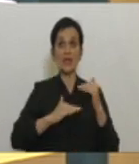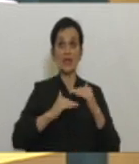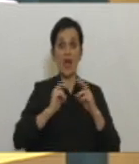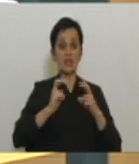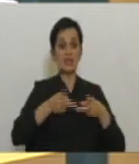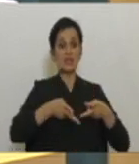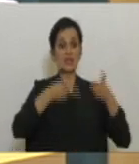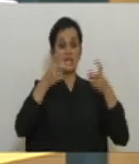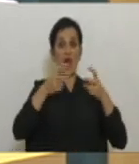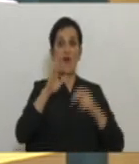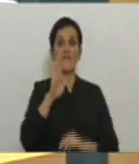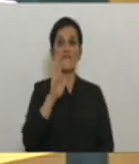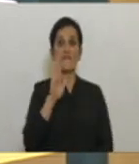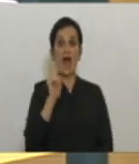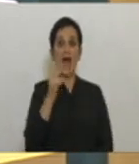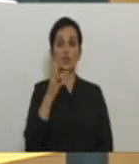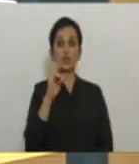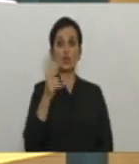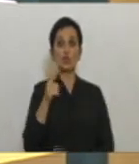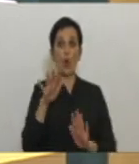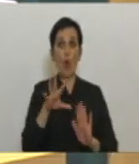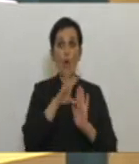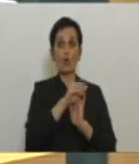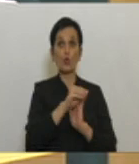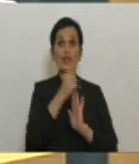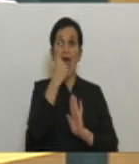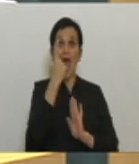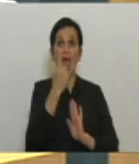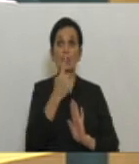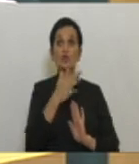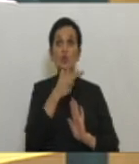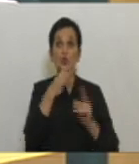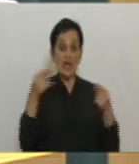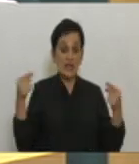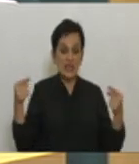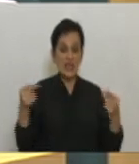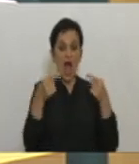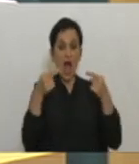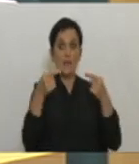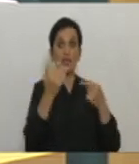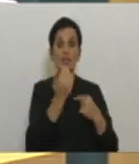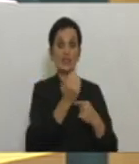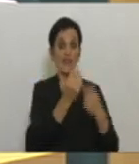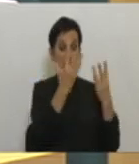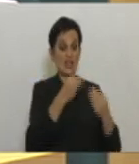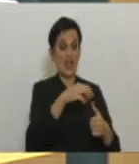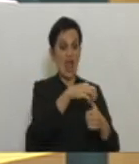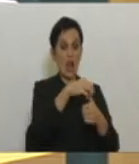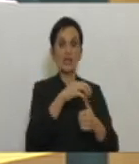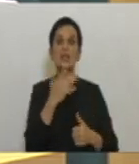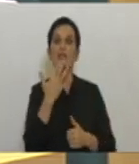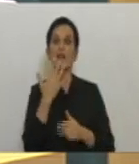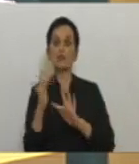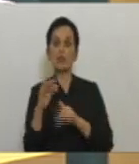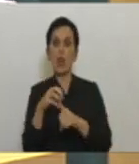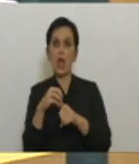სასტუმროში ვაშინგტონში შემთხვევით ერთდაიგივე დროს დაემთხვნენ თქვენი დღევანდელი ლიდერი და ნაცმოძრაობის